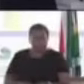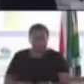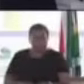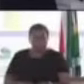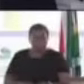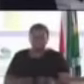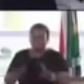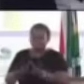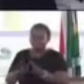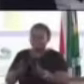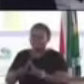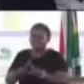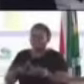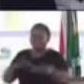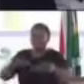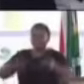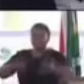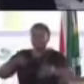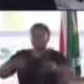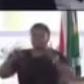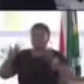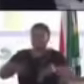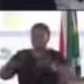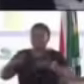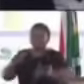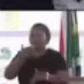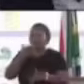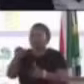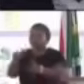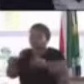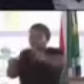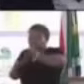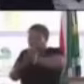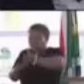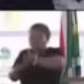ngithokoze kakhulu kusekela sihlalo